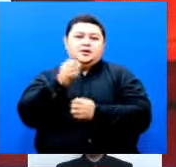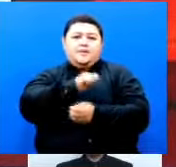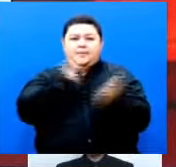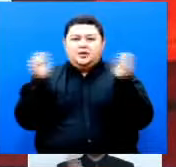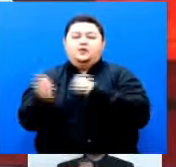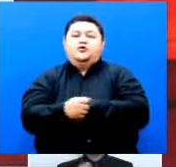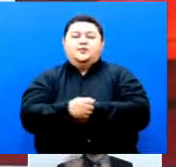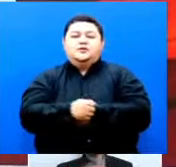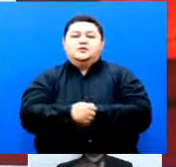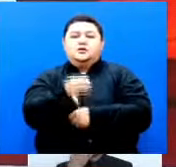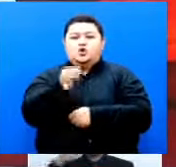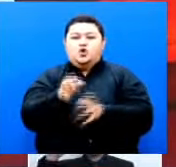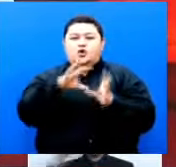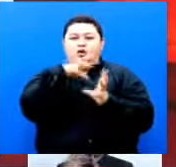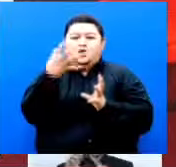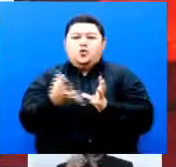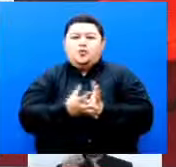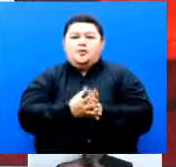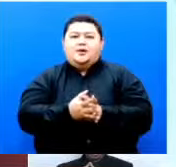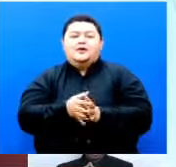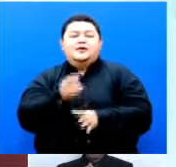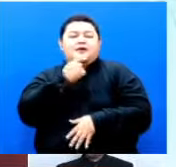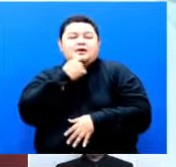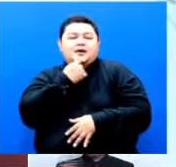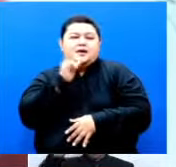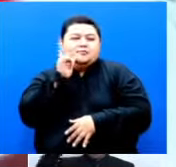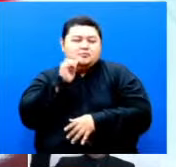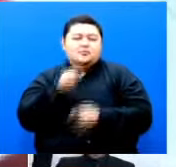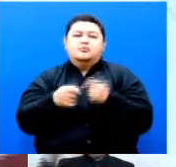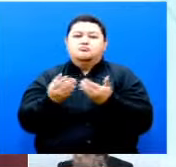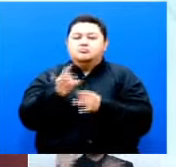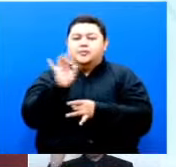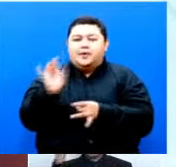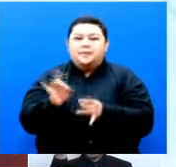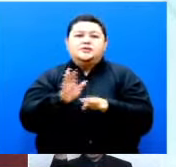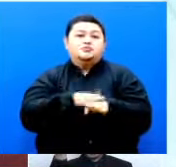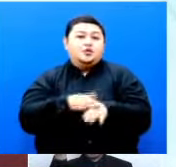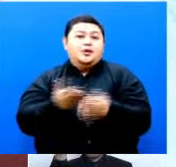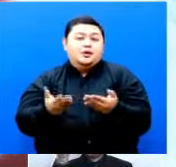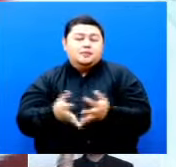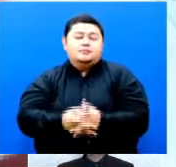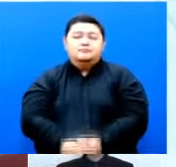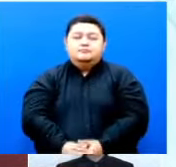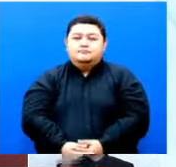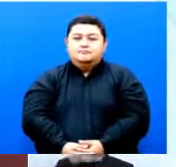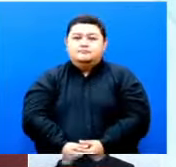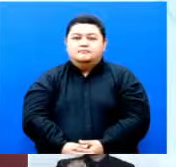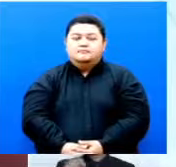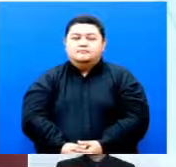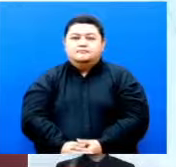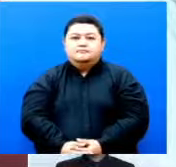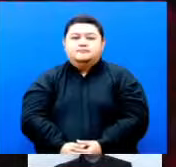bertransformasimenjadi kotaglobaldenganbudayadan keberagamanyangunik?